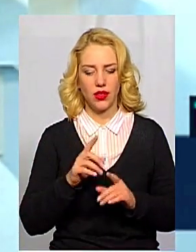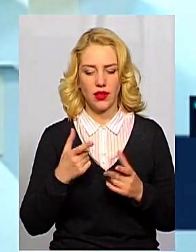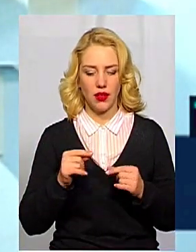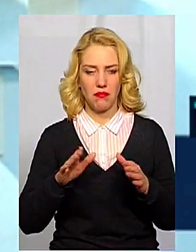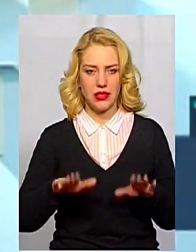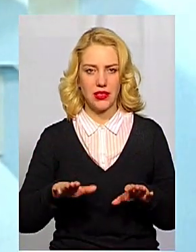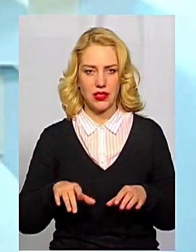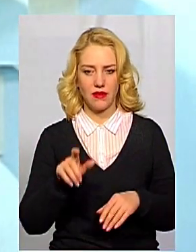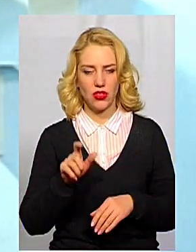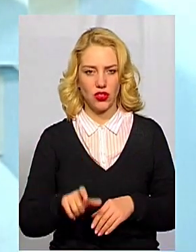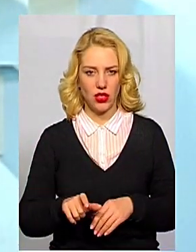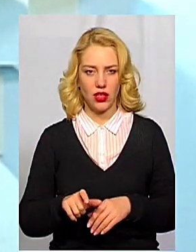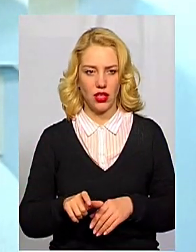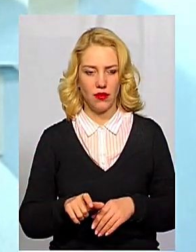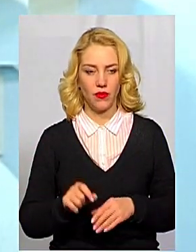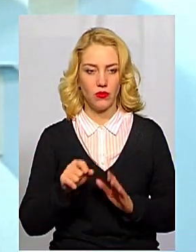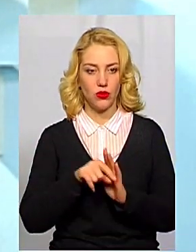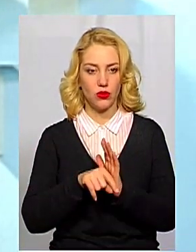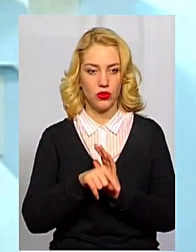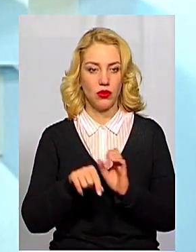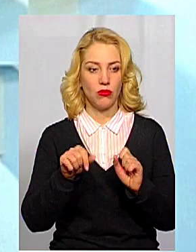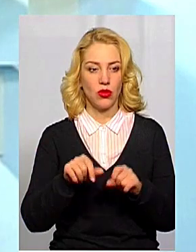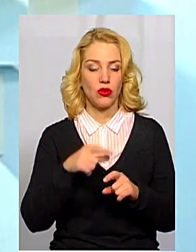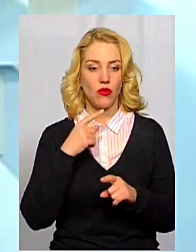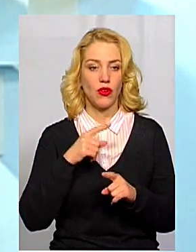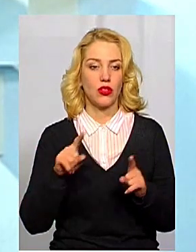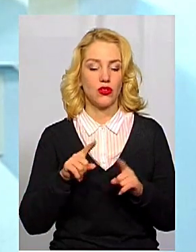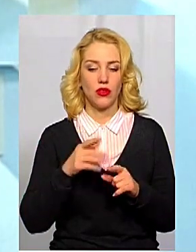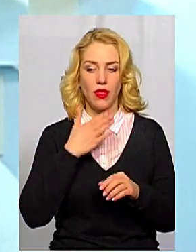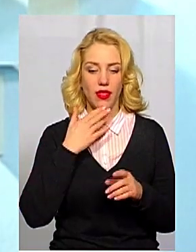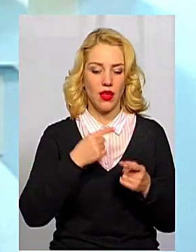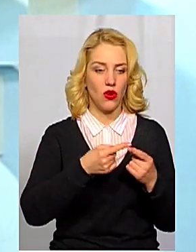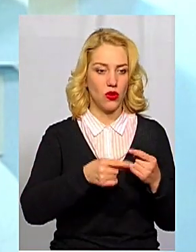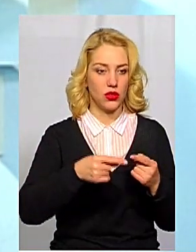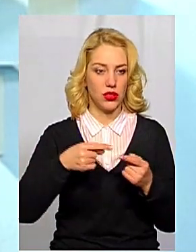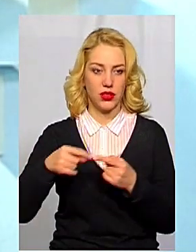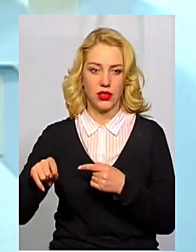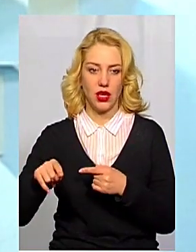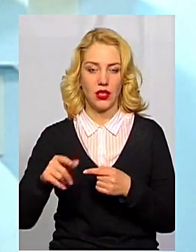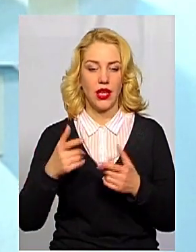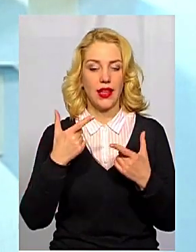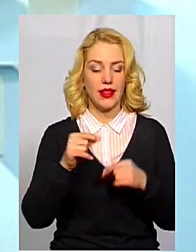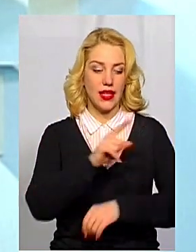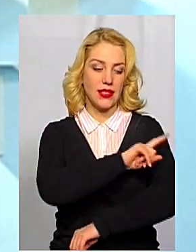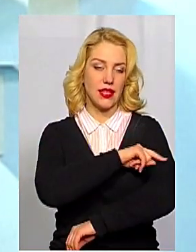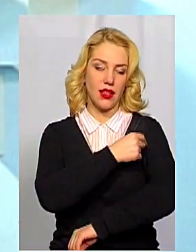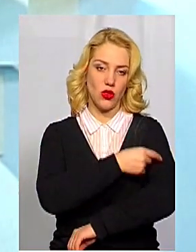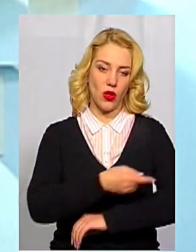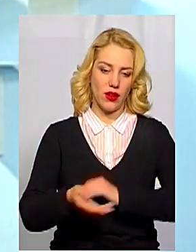місцевий житель, по суті, ми можемо констатувати, що він не розрізняє рубку санітарну вибіркову